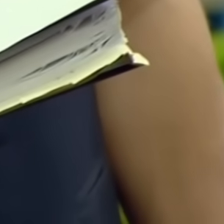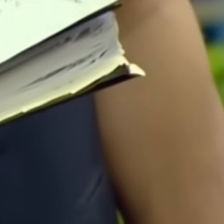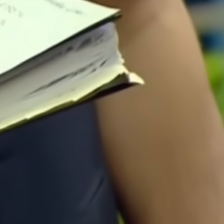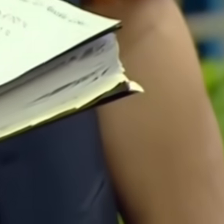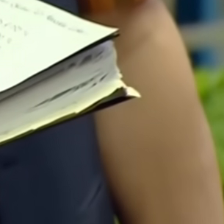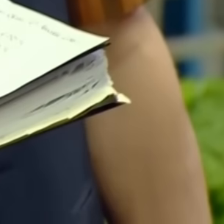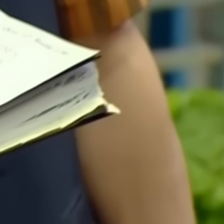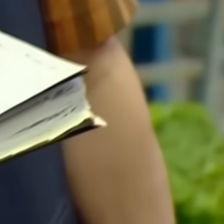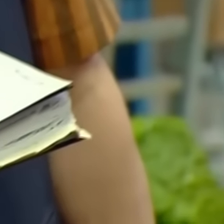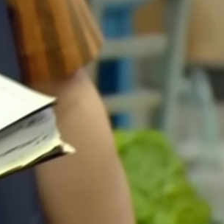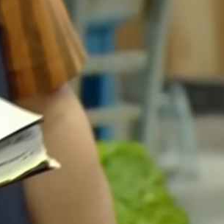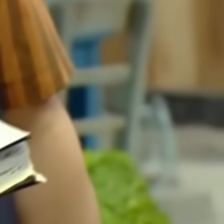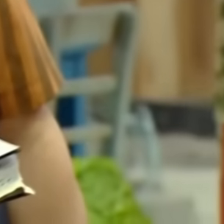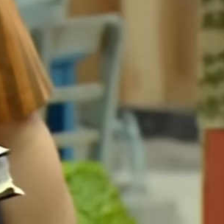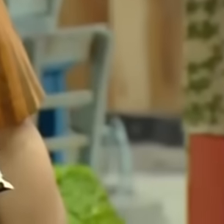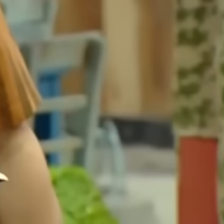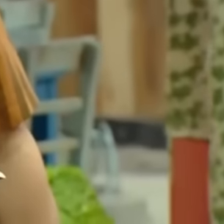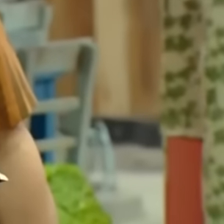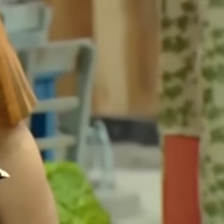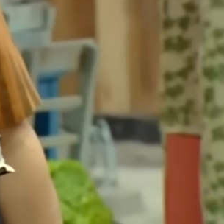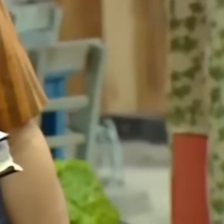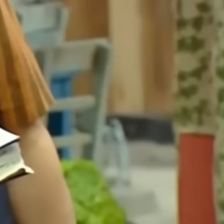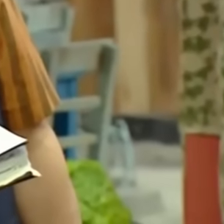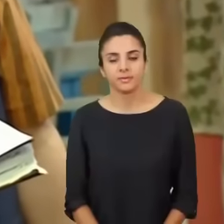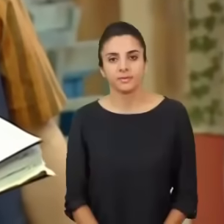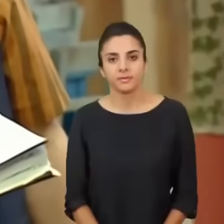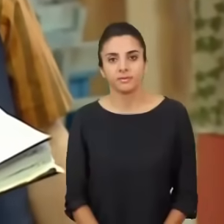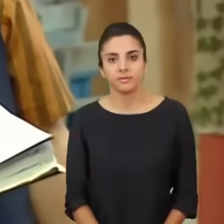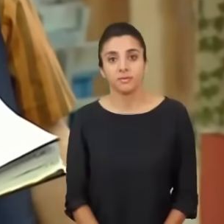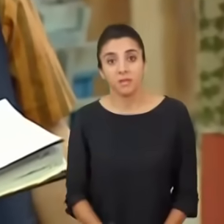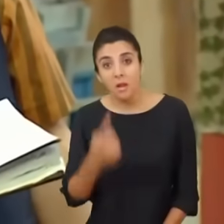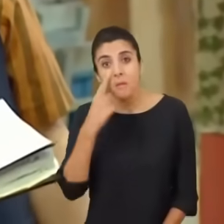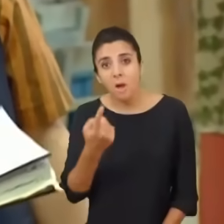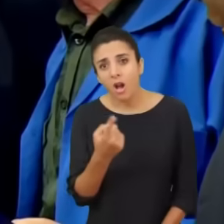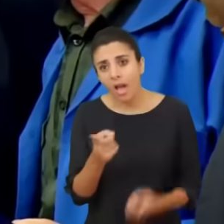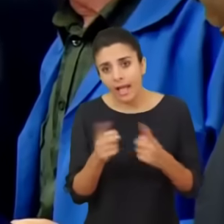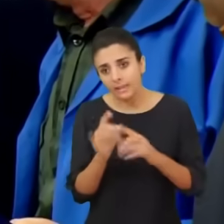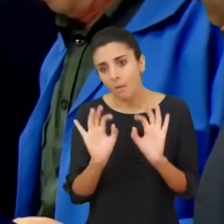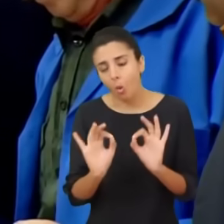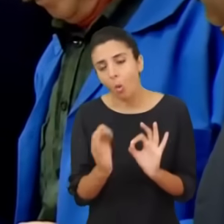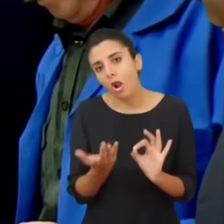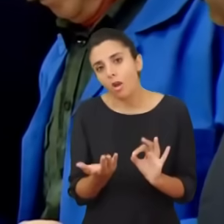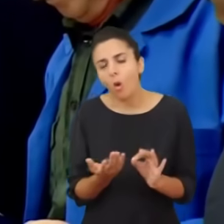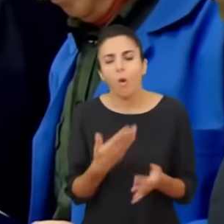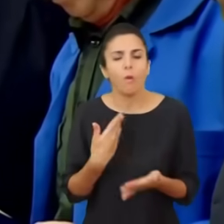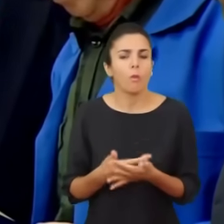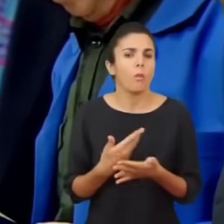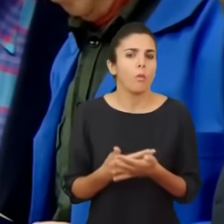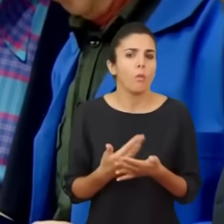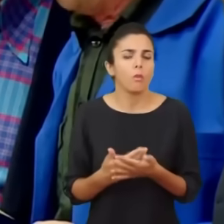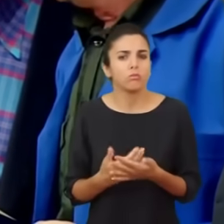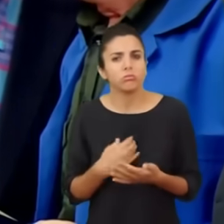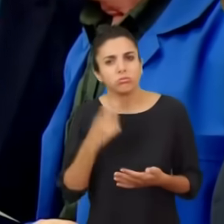Ve Yedin elinde bir liste. Fehmi, Mesut ve Bahtiyar'la birlikte bakıyorlar. Abicim bu kadar tut. Vay vay vay.